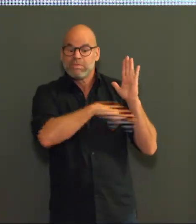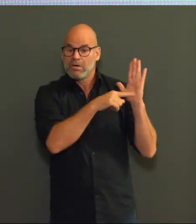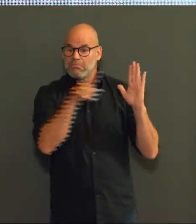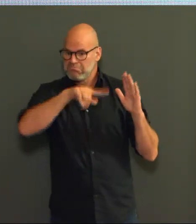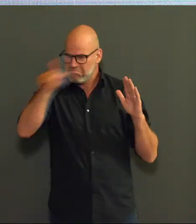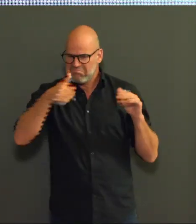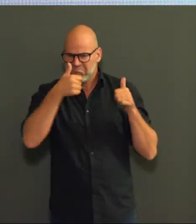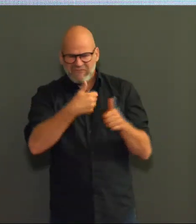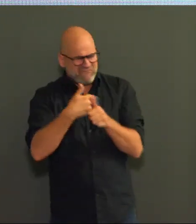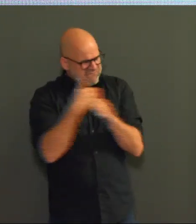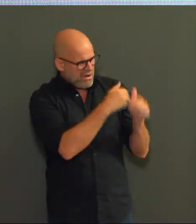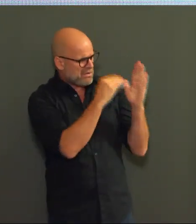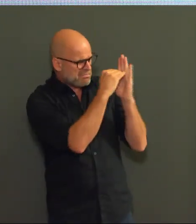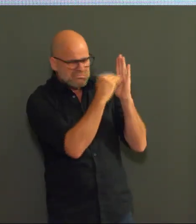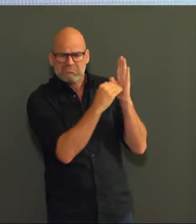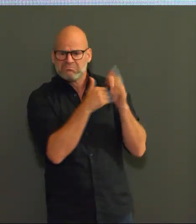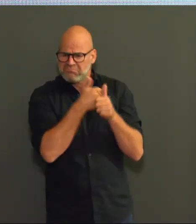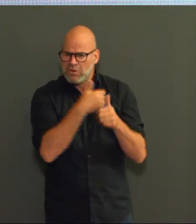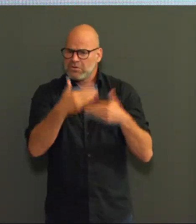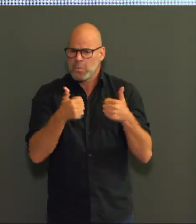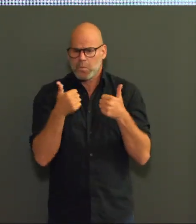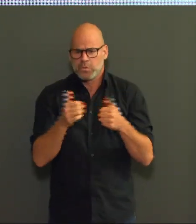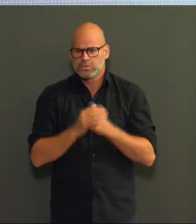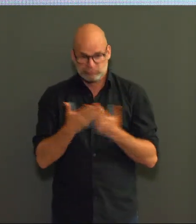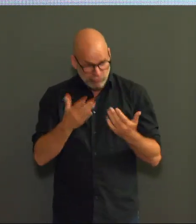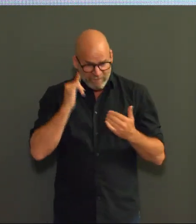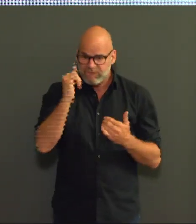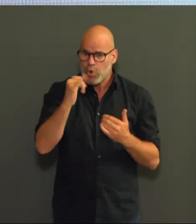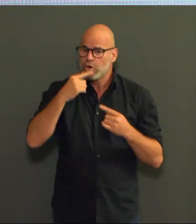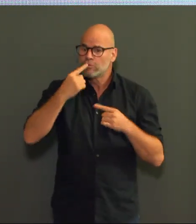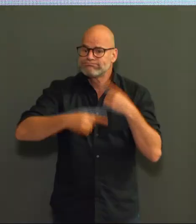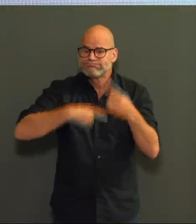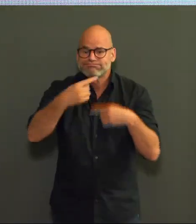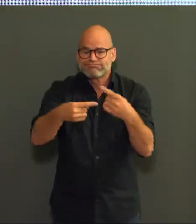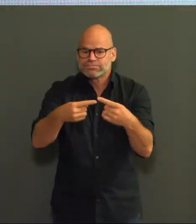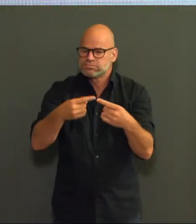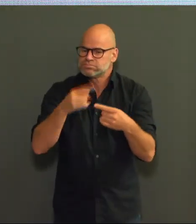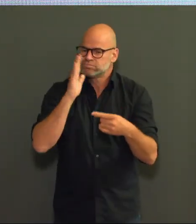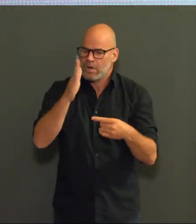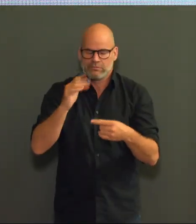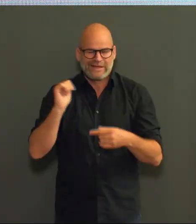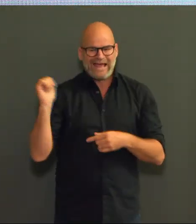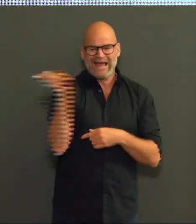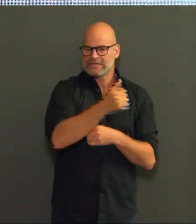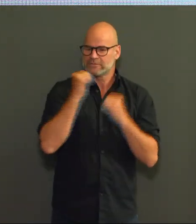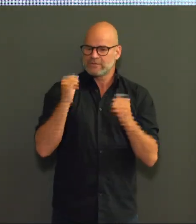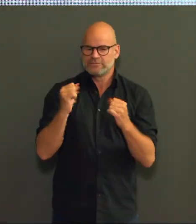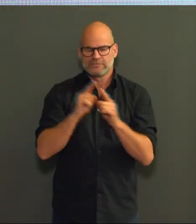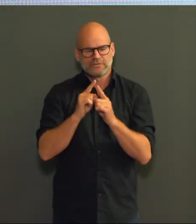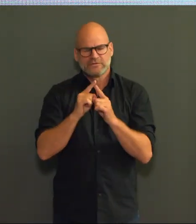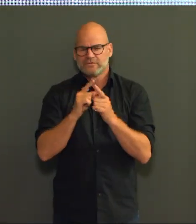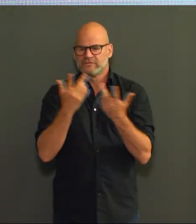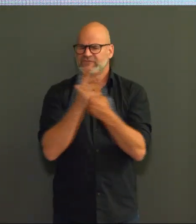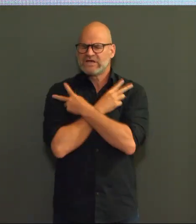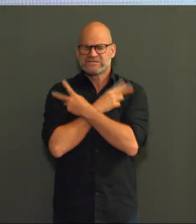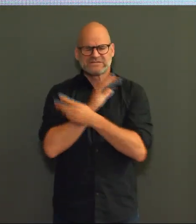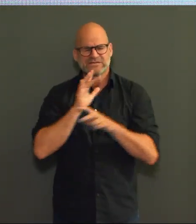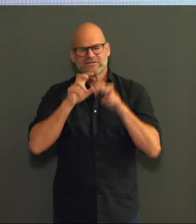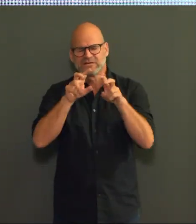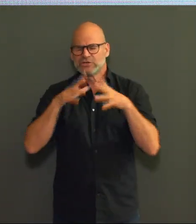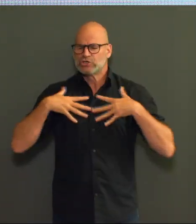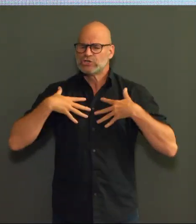zetten. Op deze manier zal straks iedereen kunnen genieten van een welverdiende vakantie. Als u plannen heeft om op